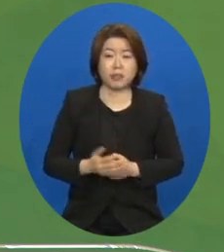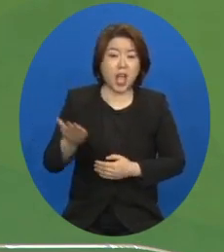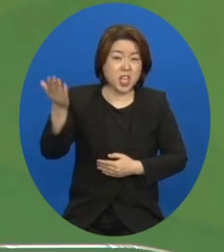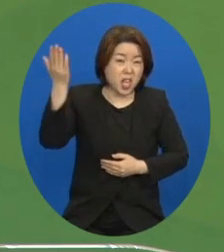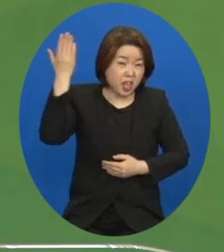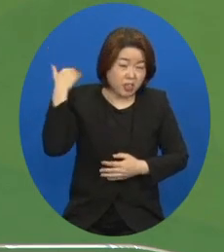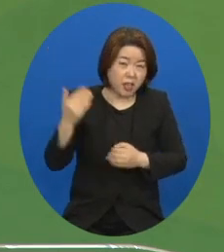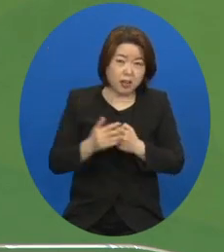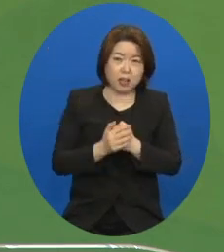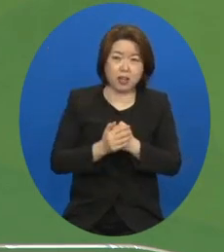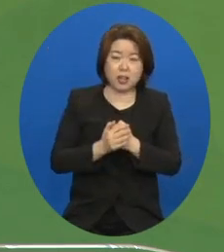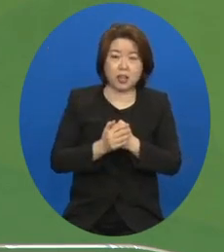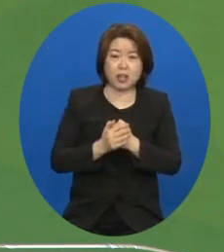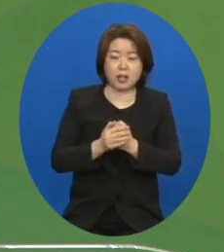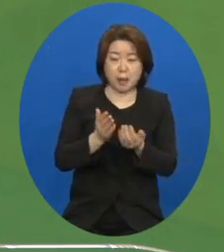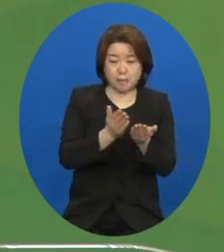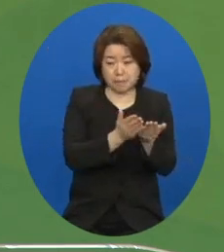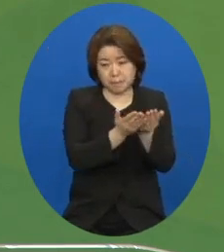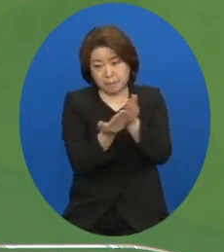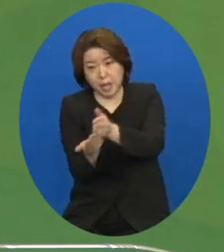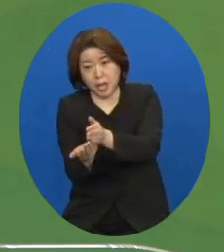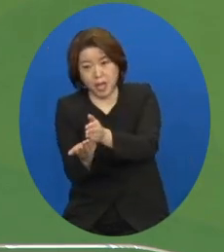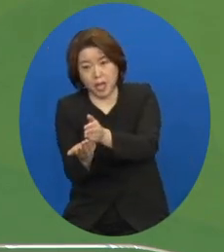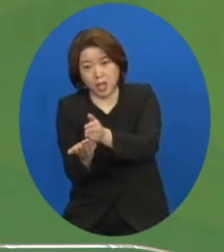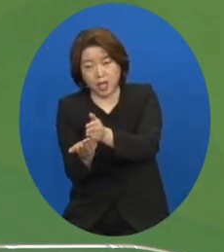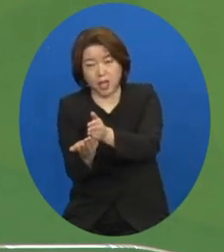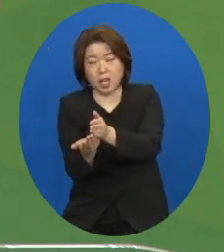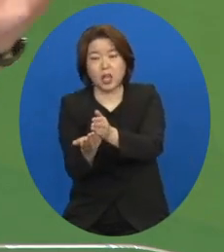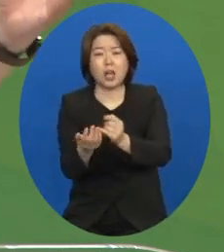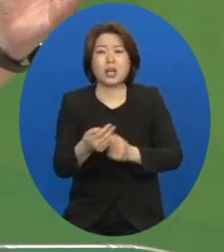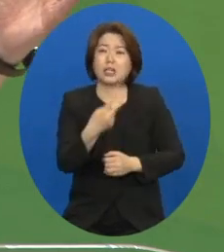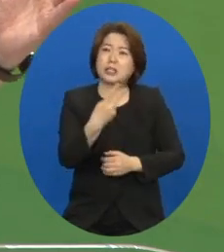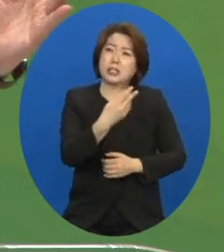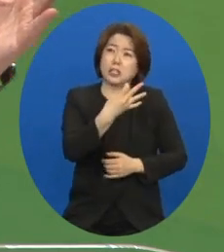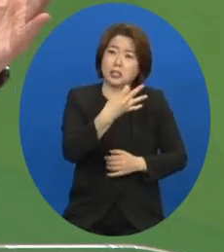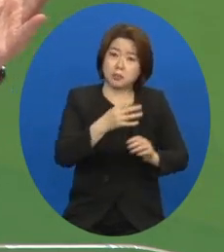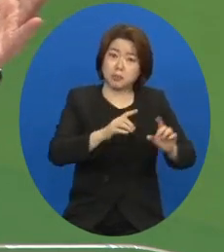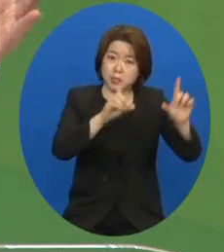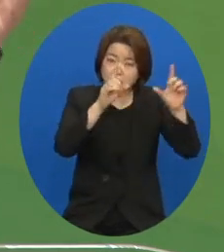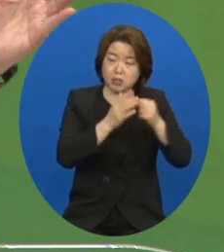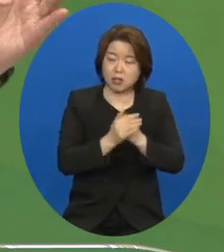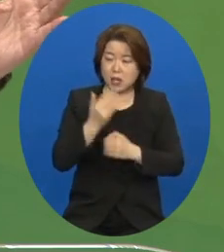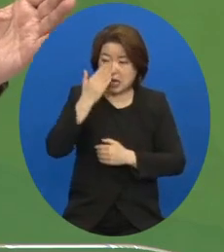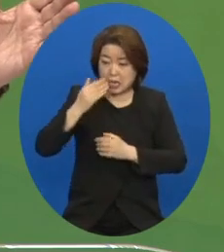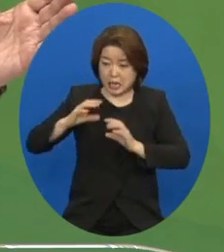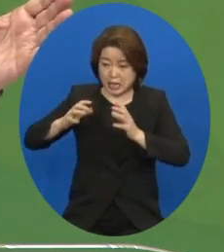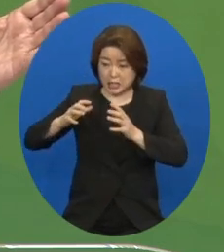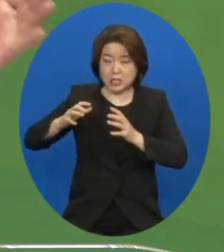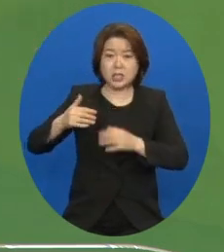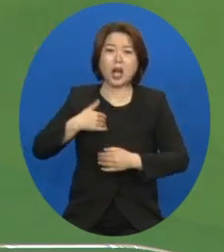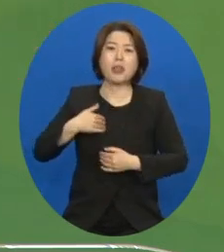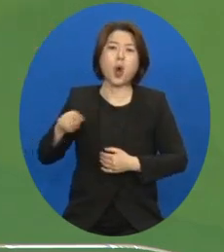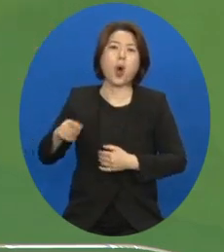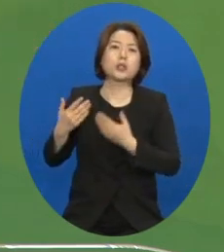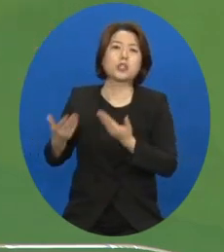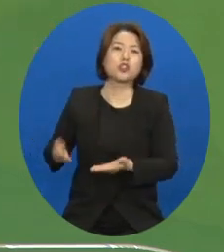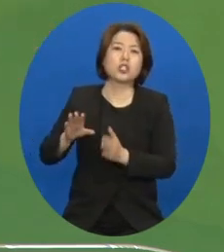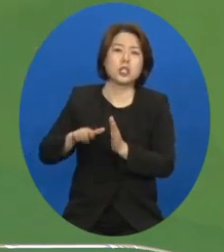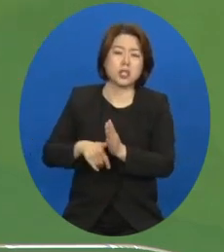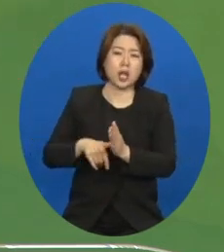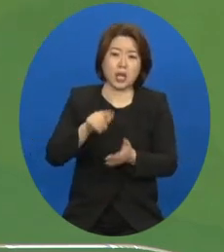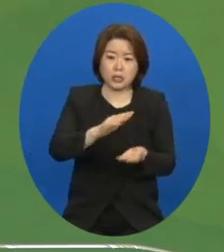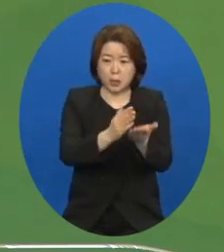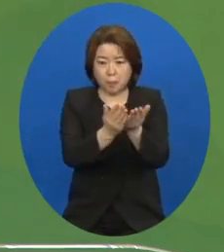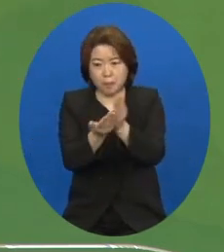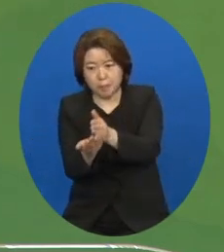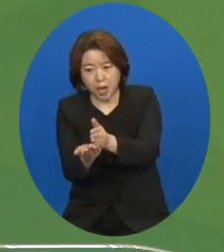세월호 사고 소식을 2014년 이스라엘 안식년을 보낼 때 들었을 때